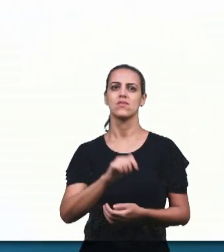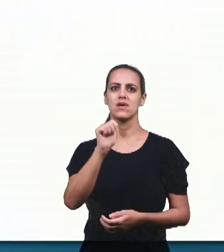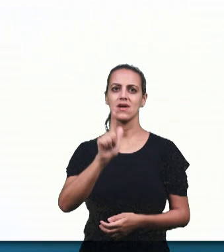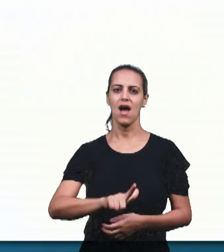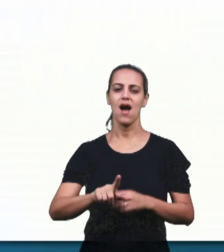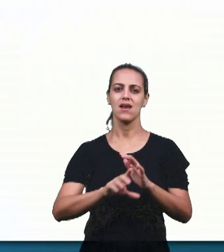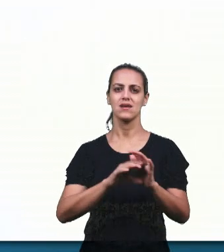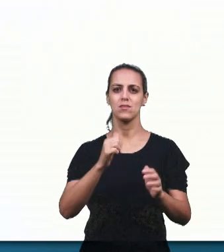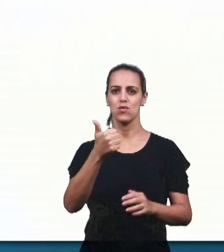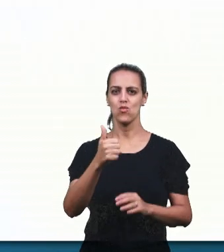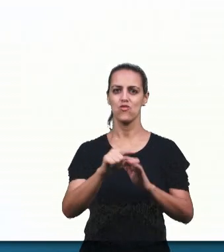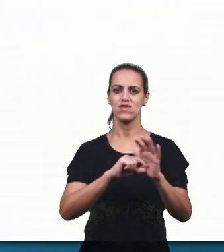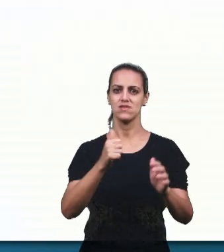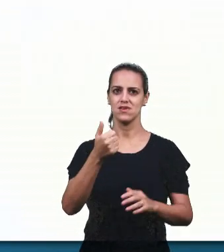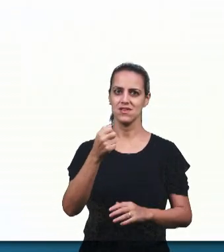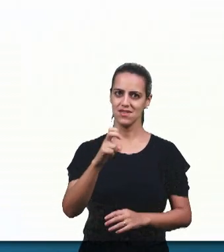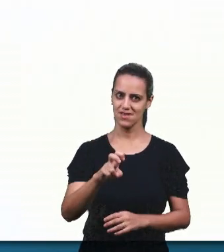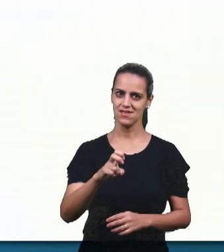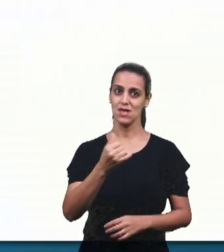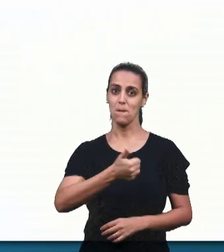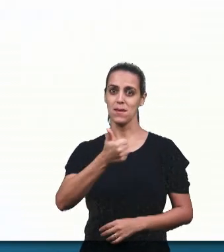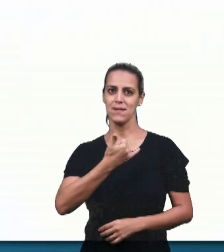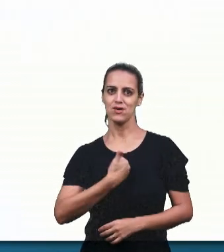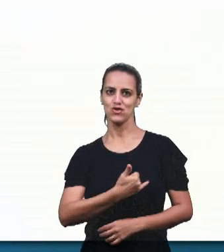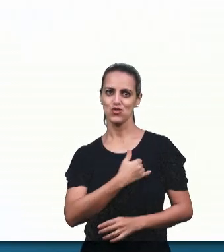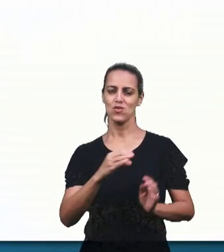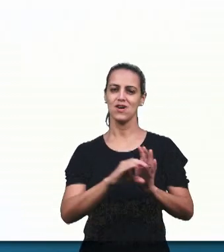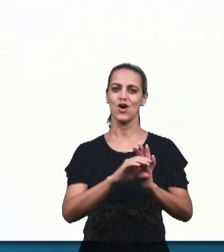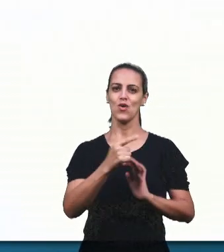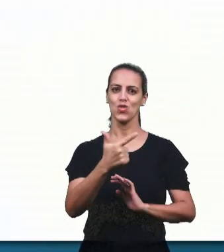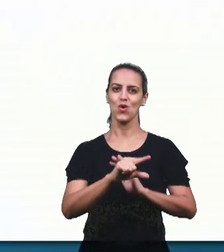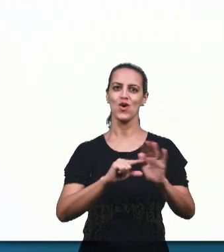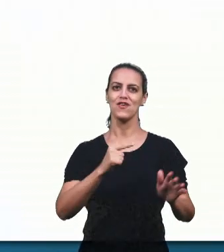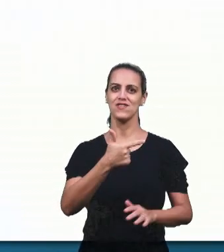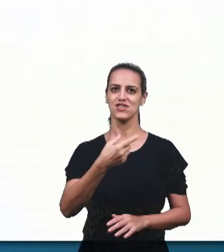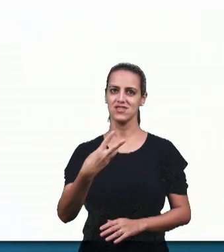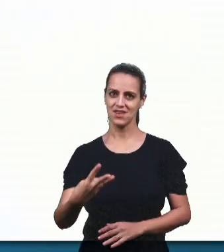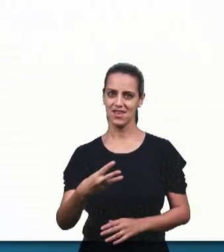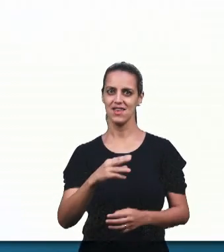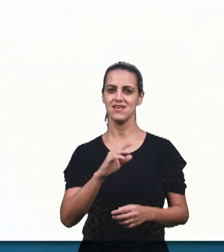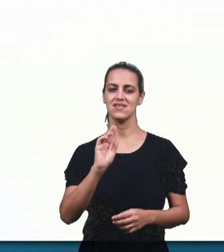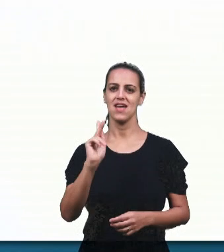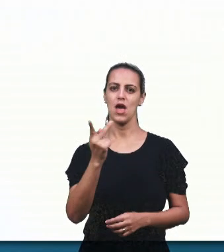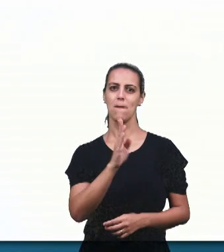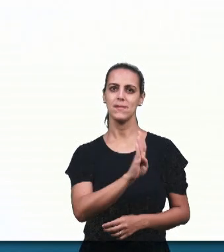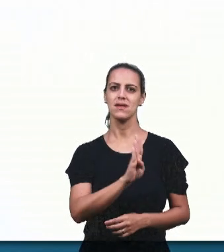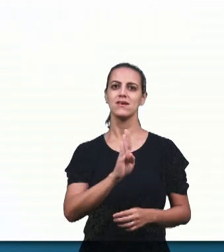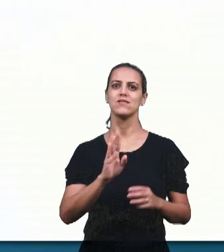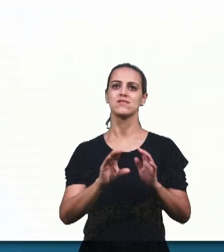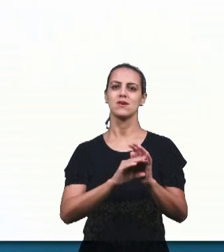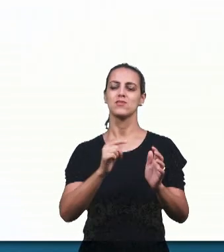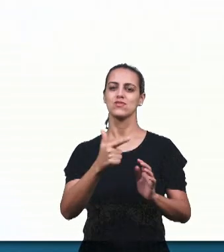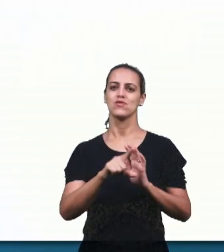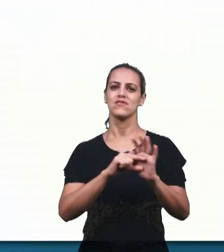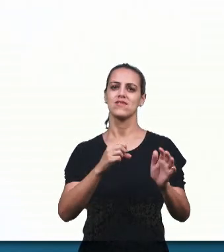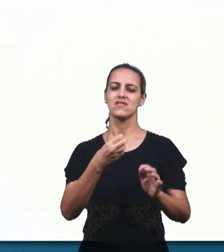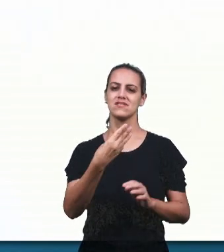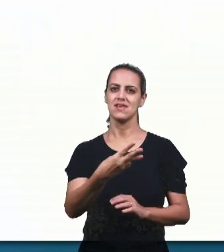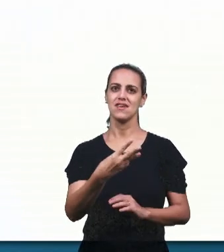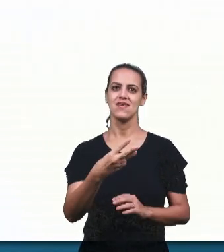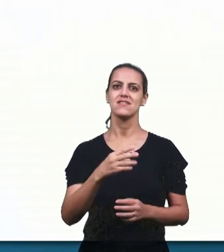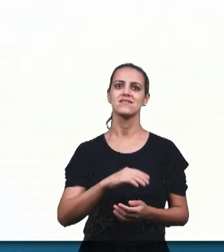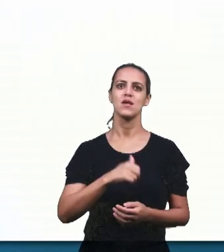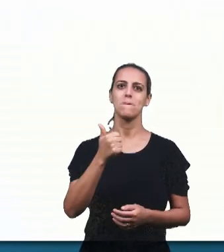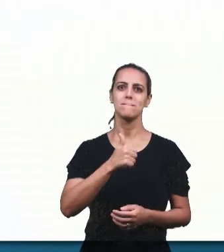Jean 2,23, 1 Pierre 1,2, Hébreux 2,3 et 1 Jean 2,24. Donc nous allons